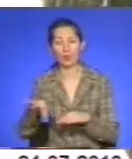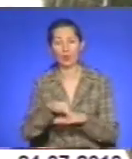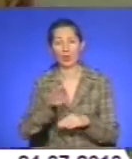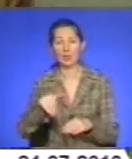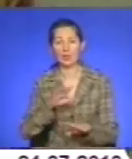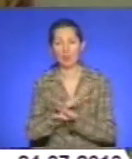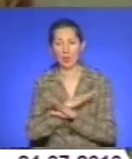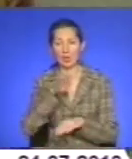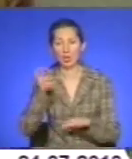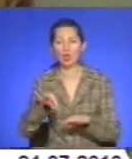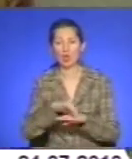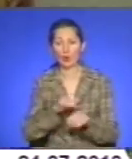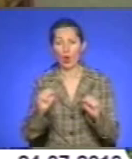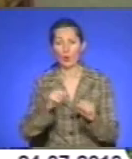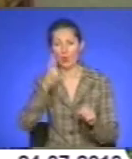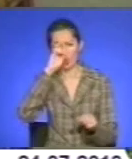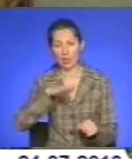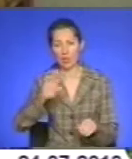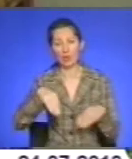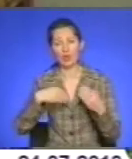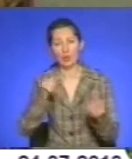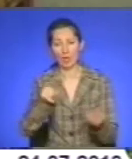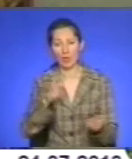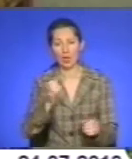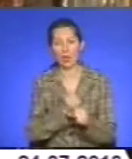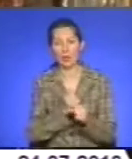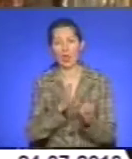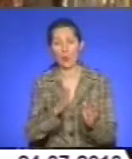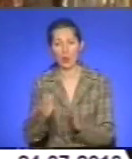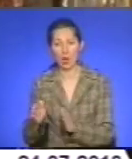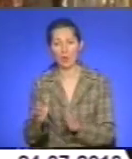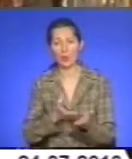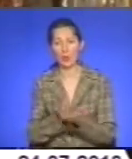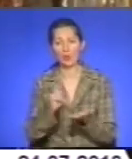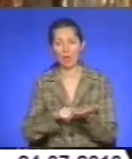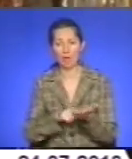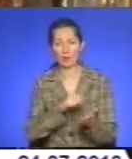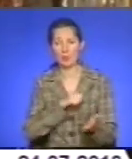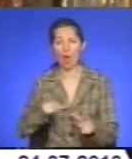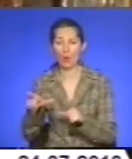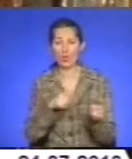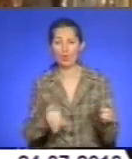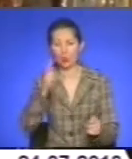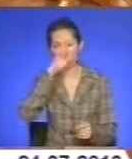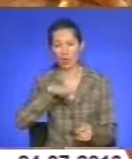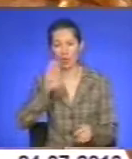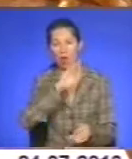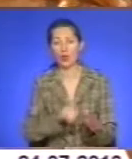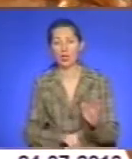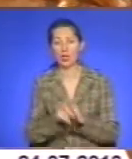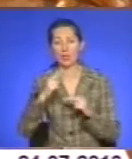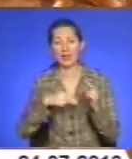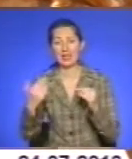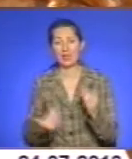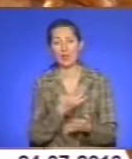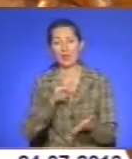неї. Вона навела порядок у справлянні податків, сама об'їхала всю державу, закладала нові міста і села, призначала в них правителів.